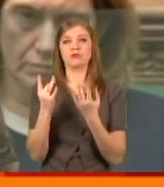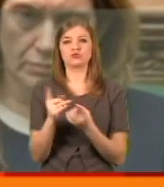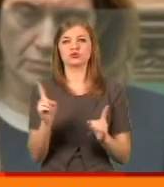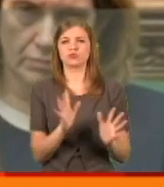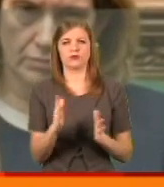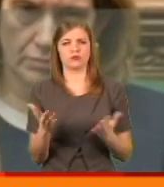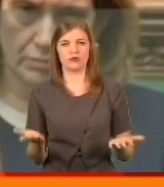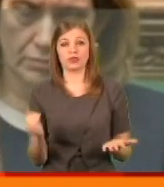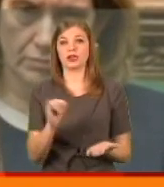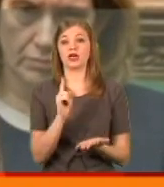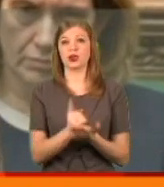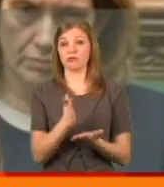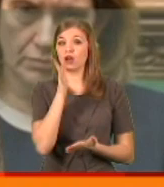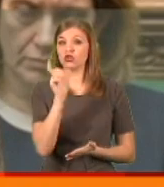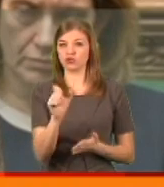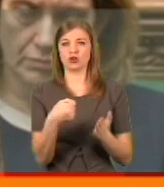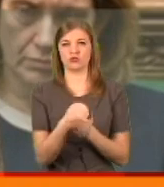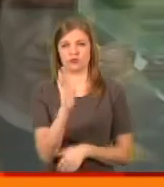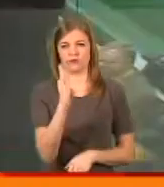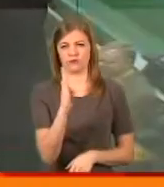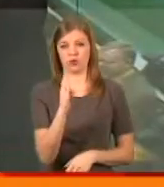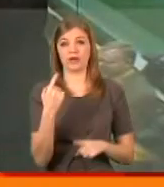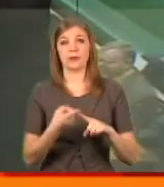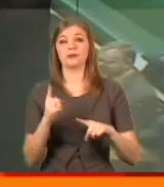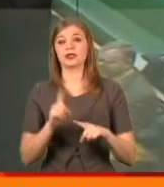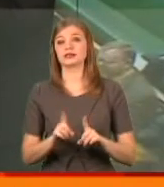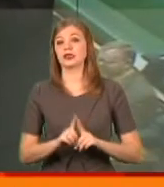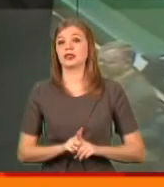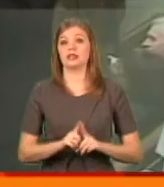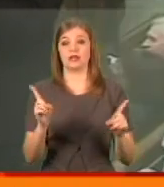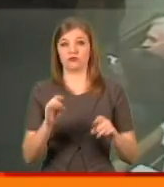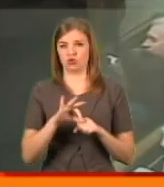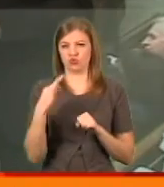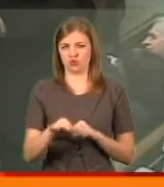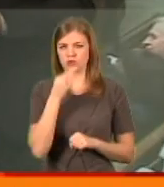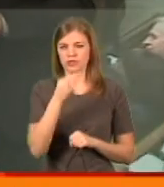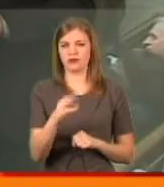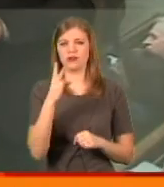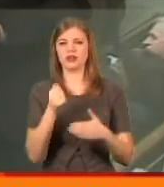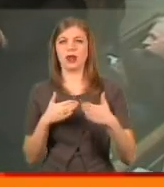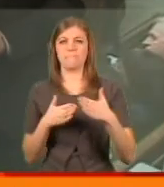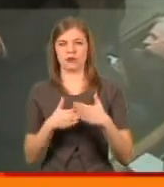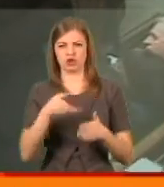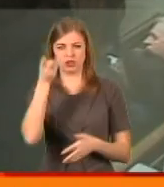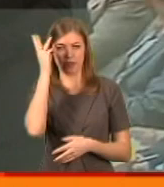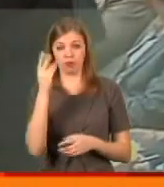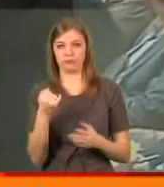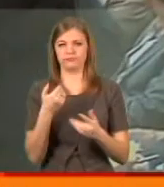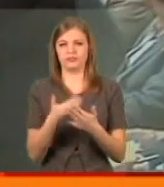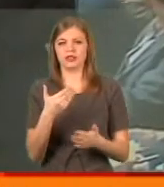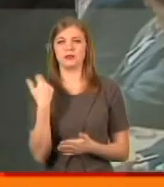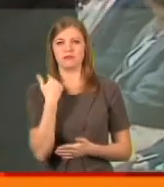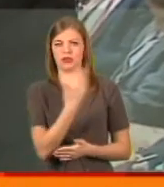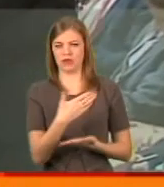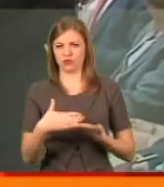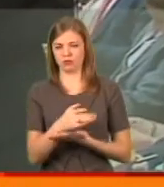що відбувається, і має час до вівторка. Це надзвичайно жорстка заява на межі дипломатії. Тим більше від британського